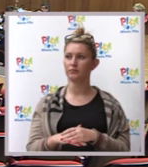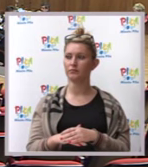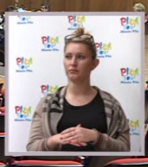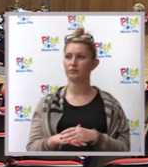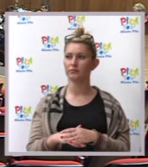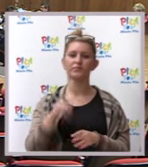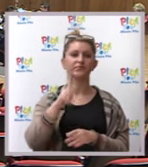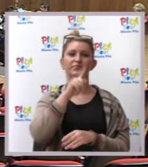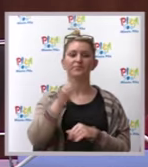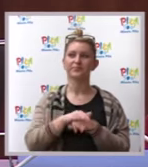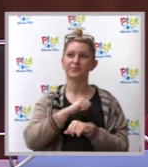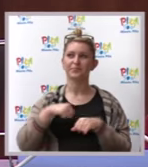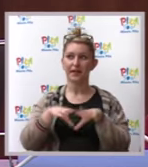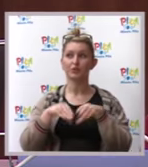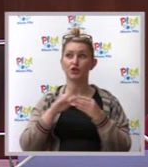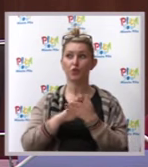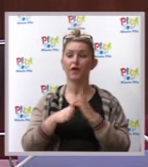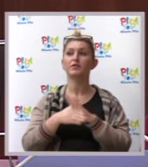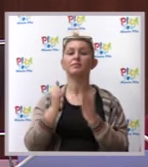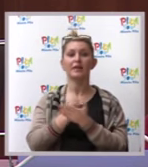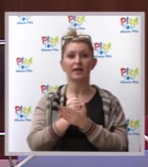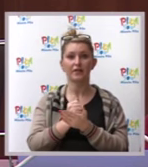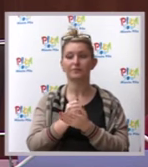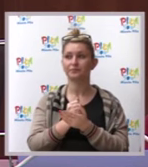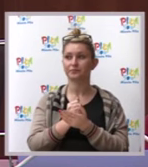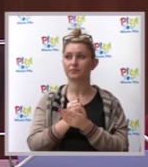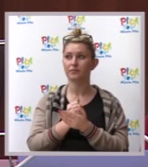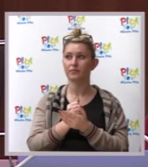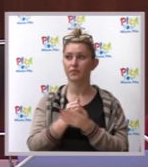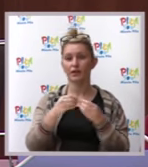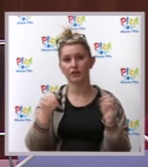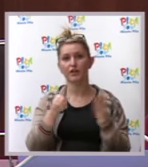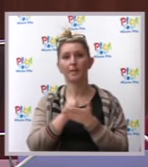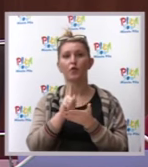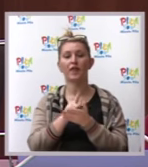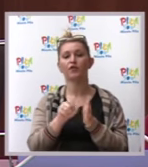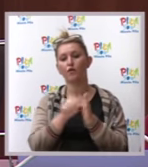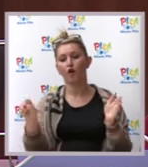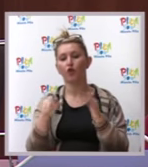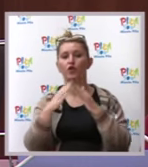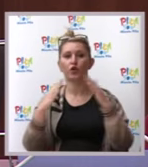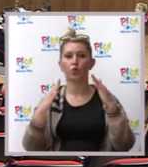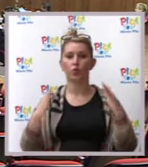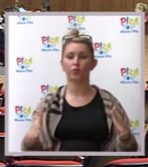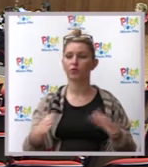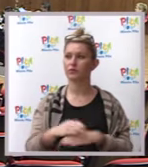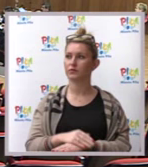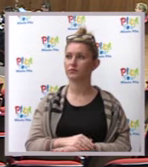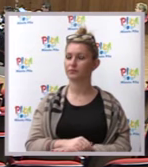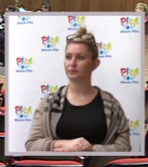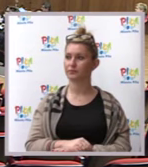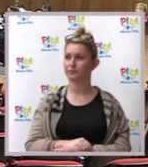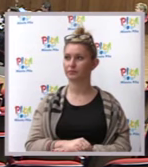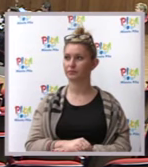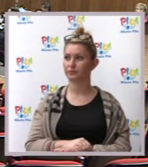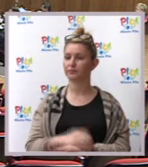Proszę Państwa, kto z Pań i Panów Radnych jest za przyjęciem uchwały w sprawie określenia wysokości stawek podatku od nieruchomości? Proszę o podniesienie ręki.